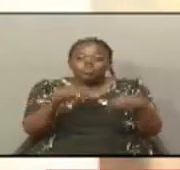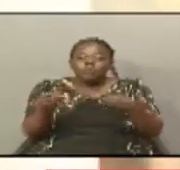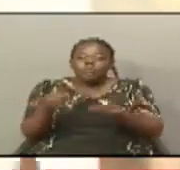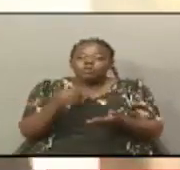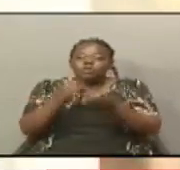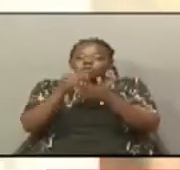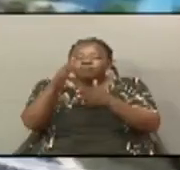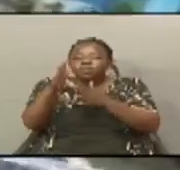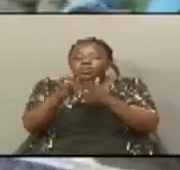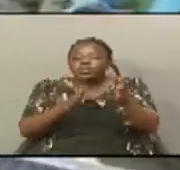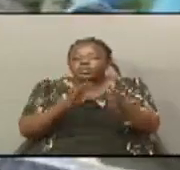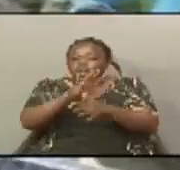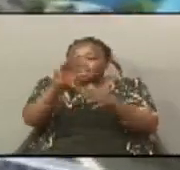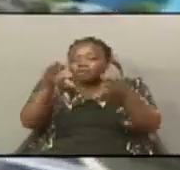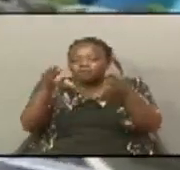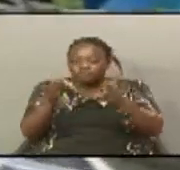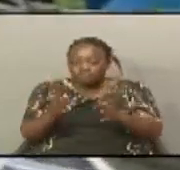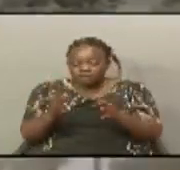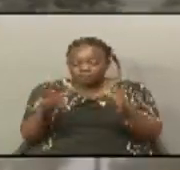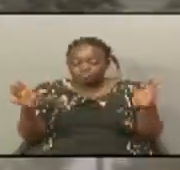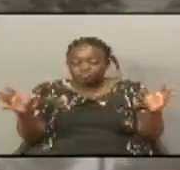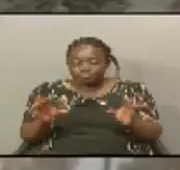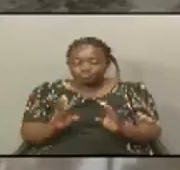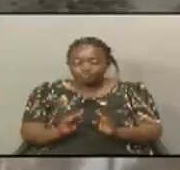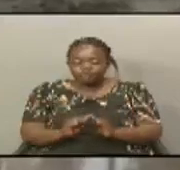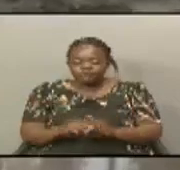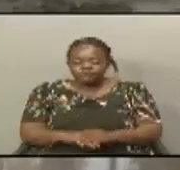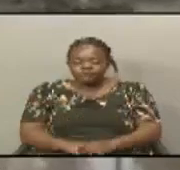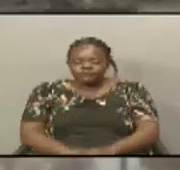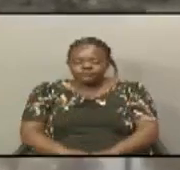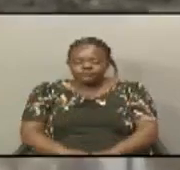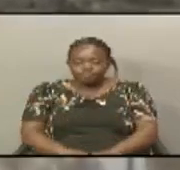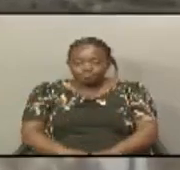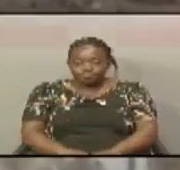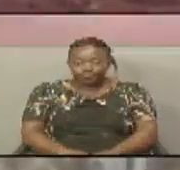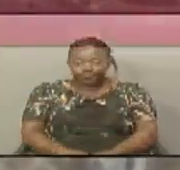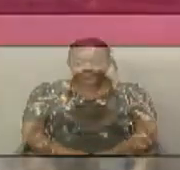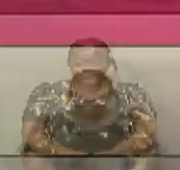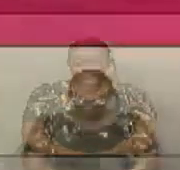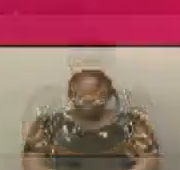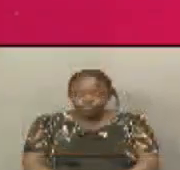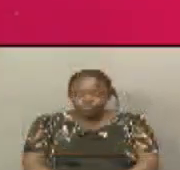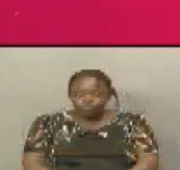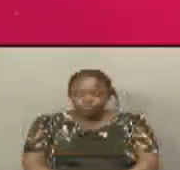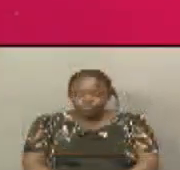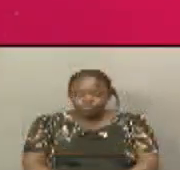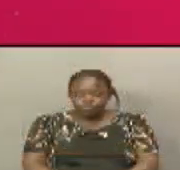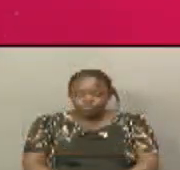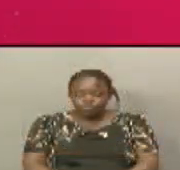to clean up all this. Gilbert Muhanguzi yakusakidde gule nkulu awokere TV.